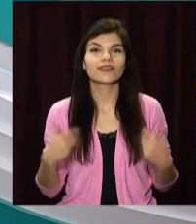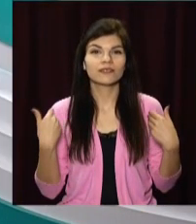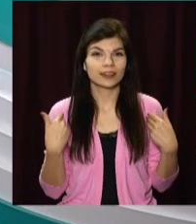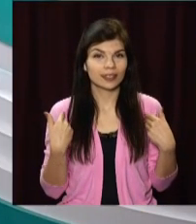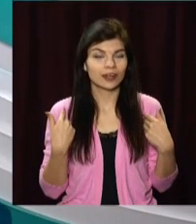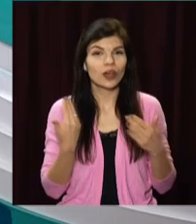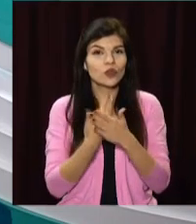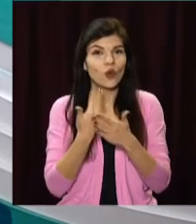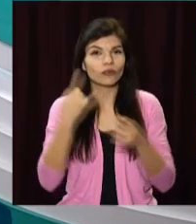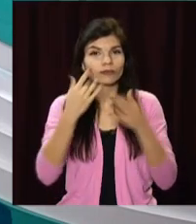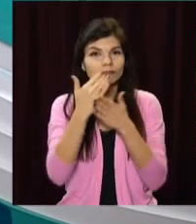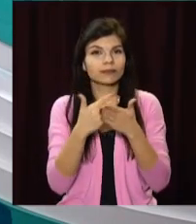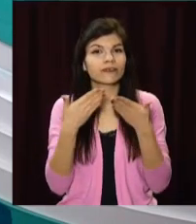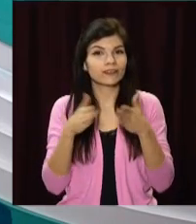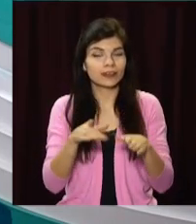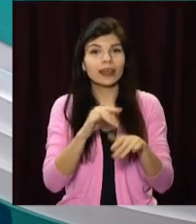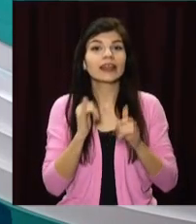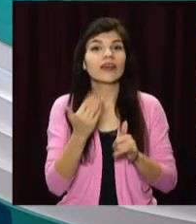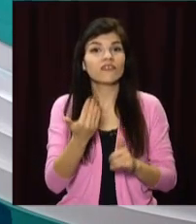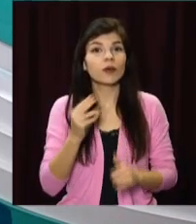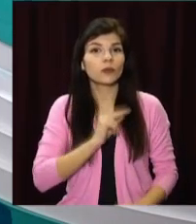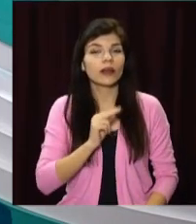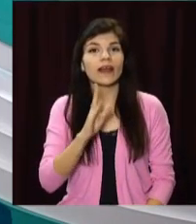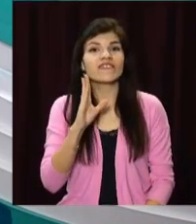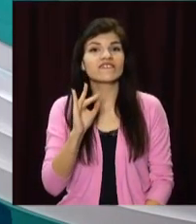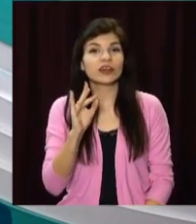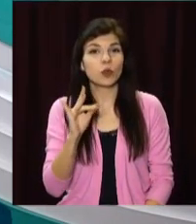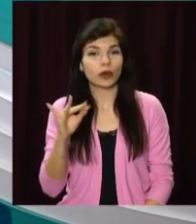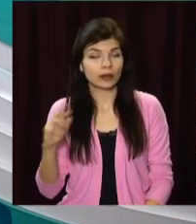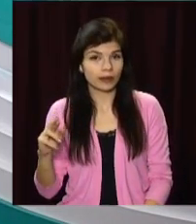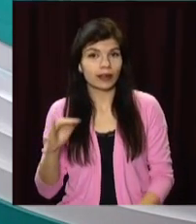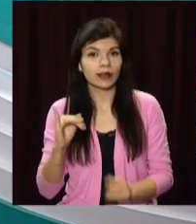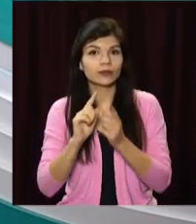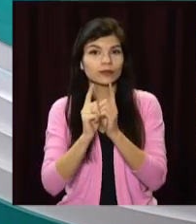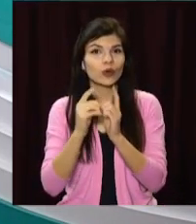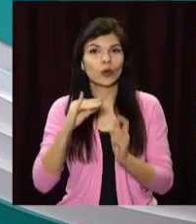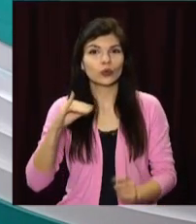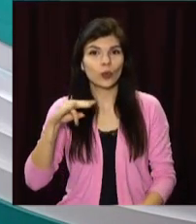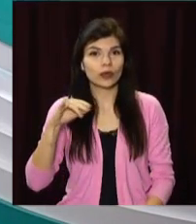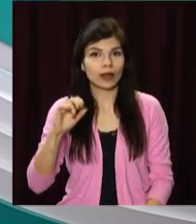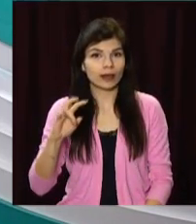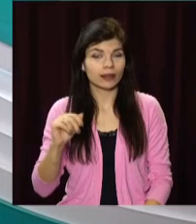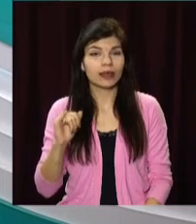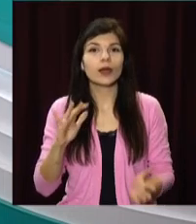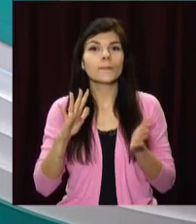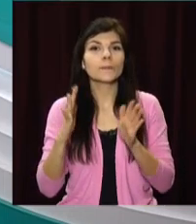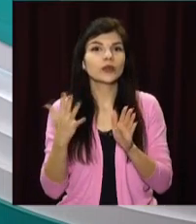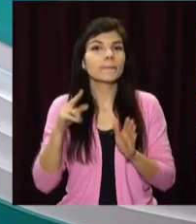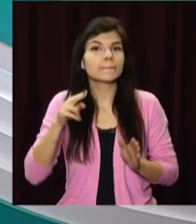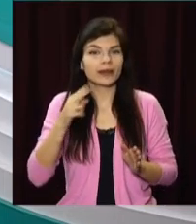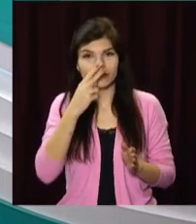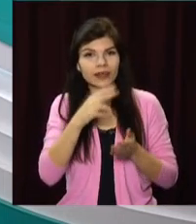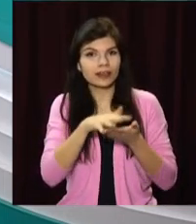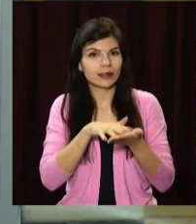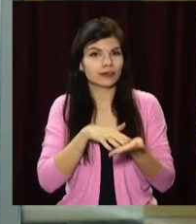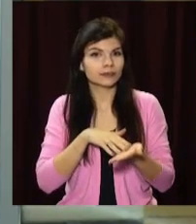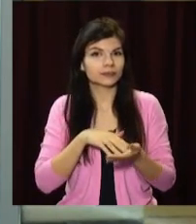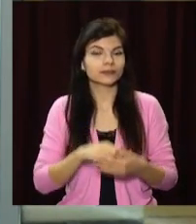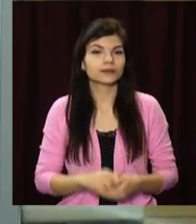Вітаю! Новини на відкритому. Для вас працюють Вікторія Вахрушна та сурдоперекладачка Юліана Пуговкіна. І про події п'ятниці дивіться